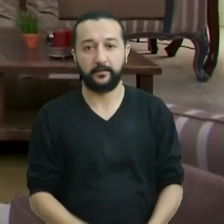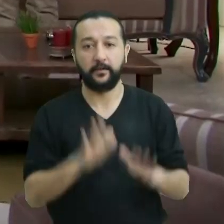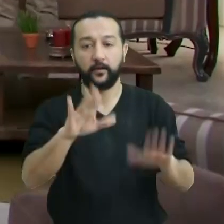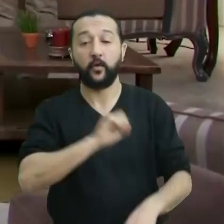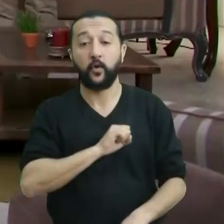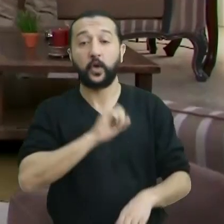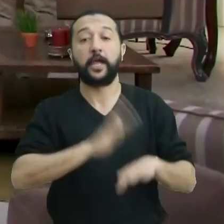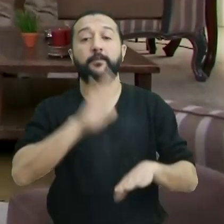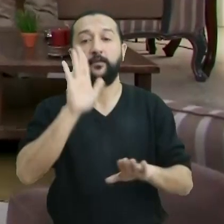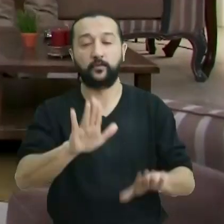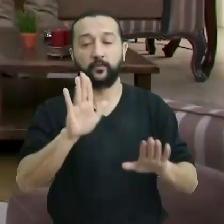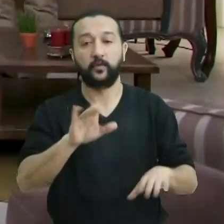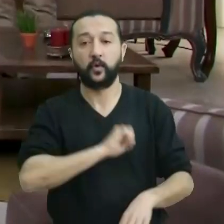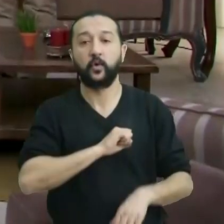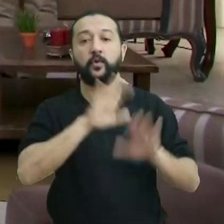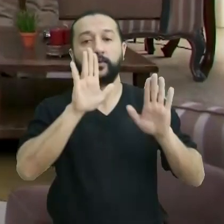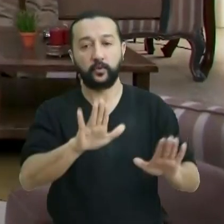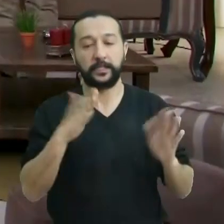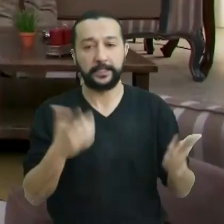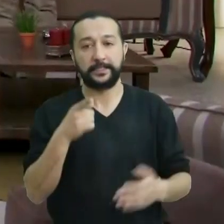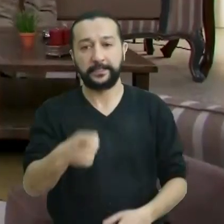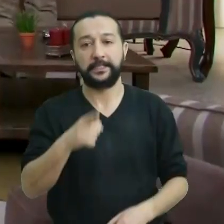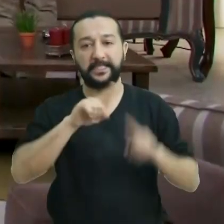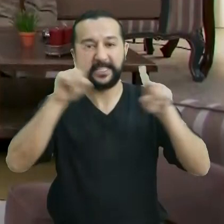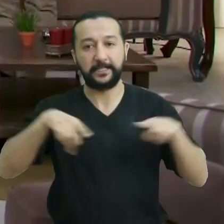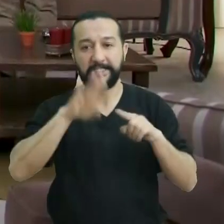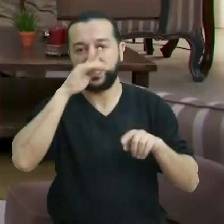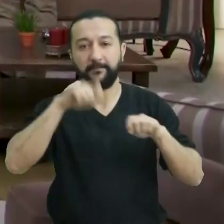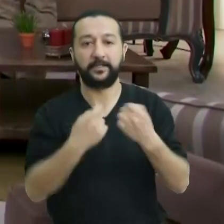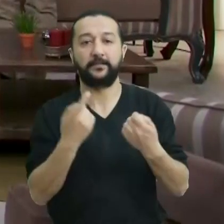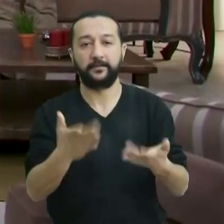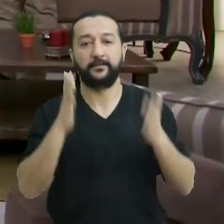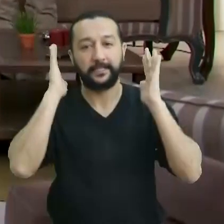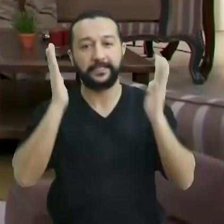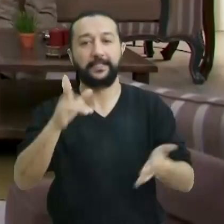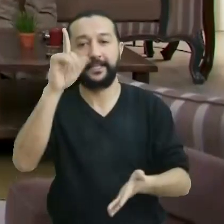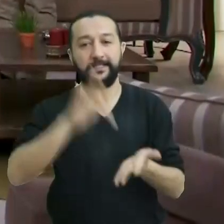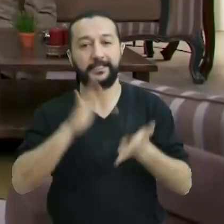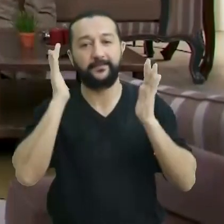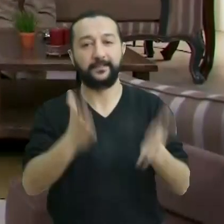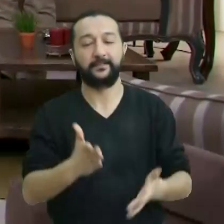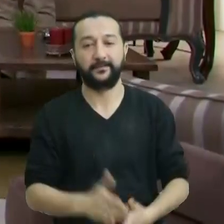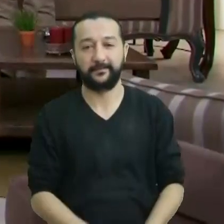Panik yok. Panik yok. Sadece çerçevenin camı kırıldı.